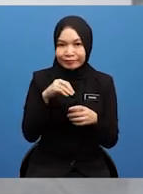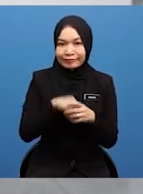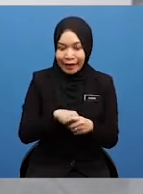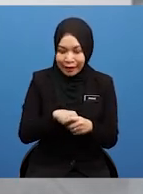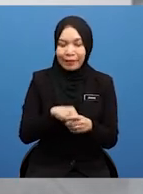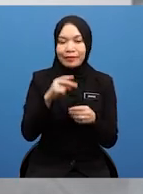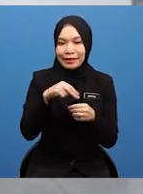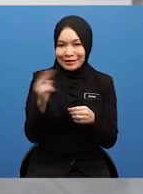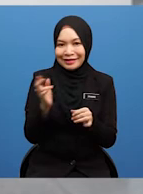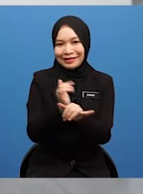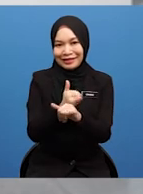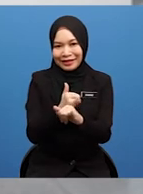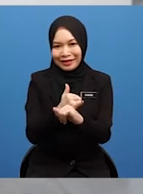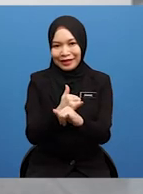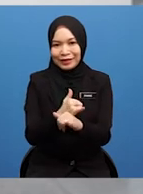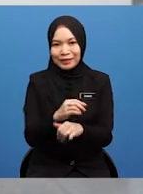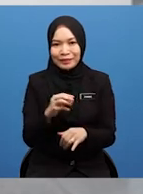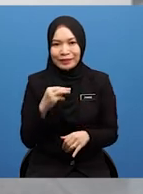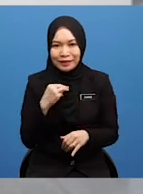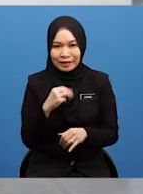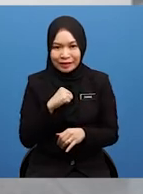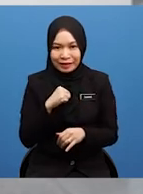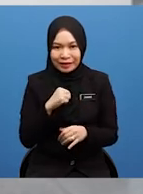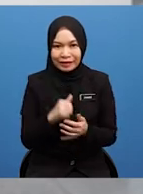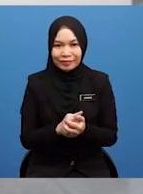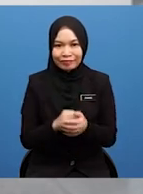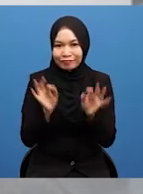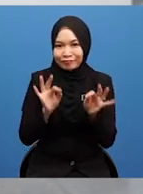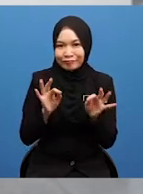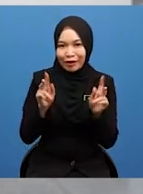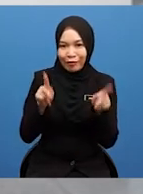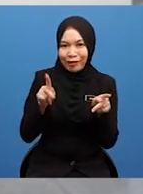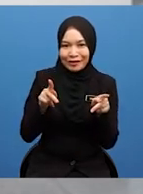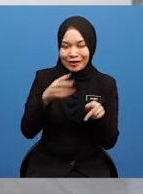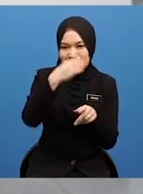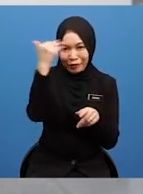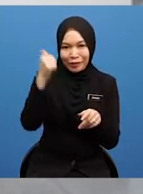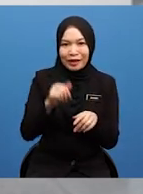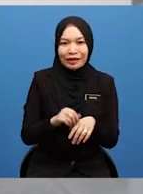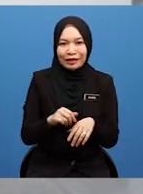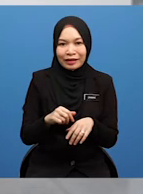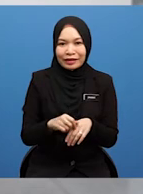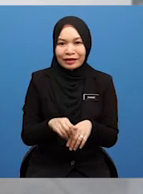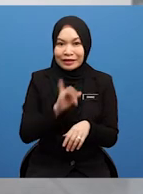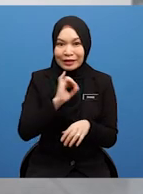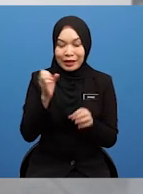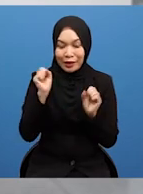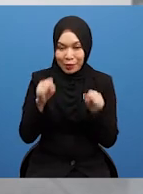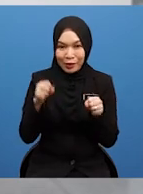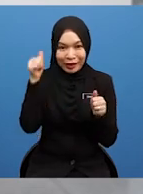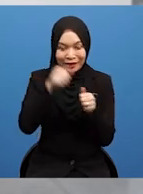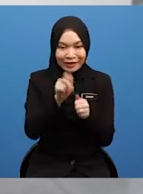Arif kalau pelajar-pelajar tidak ingat Al Boleh saya Uraikan keterbatasan tersirat ia berkata kunci